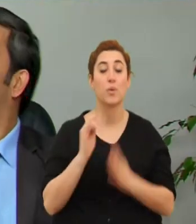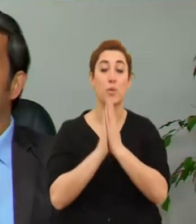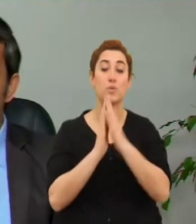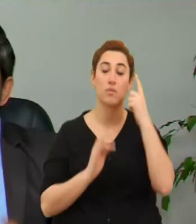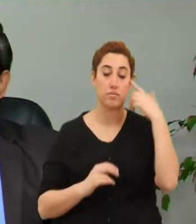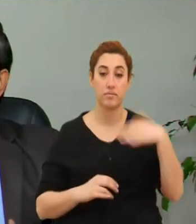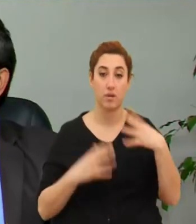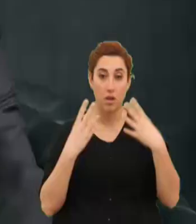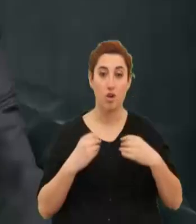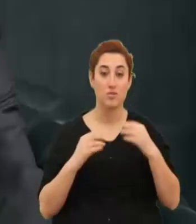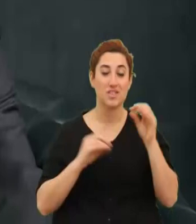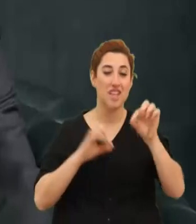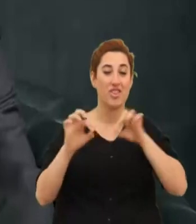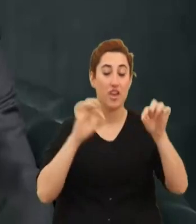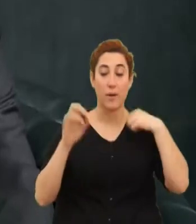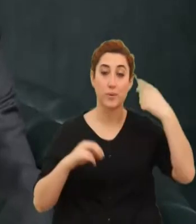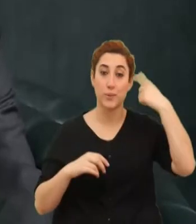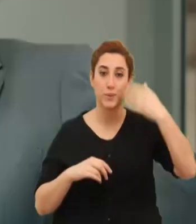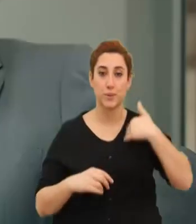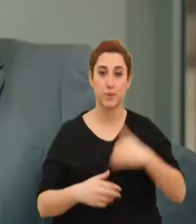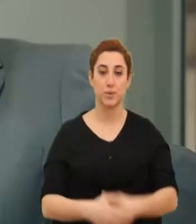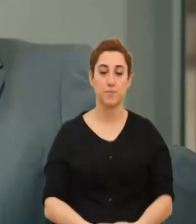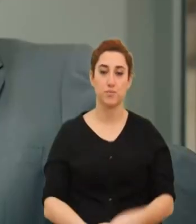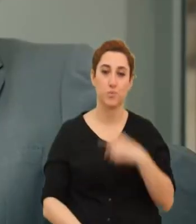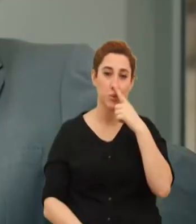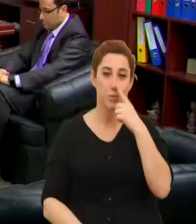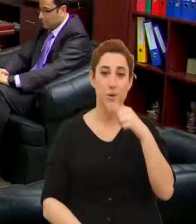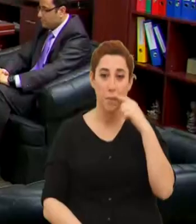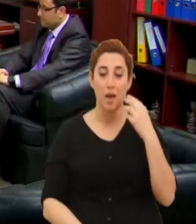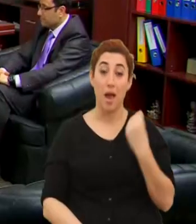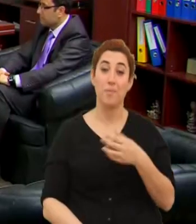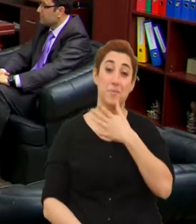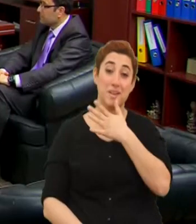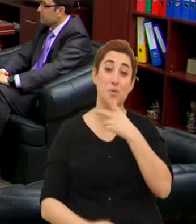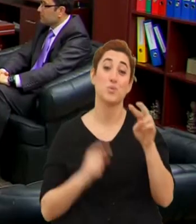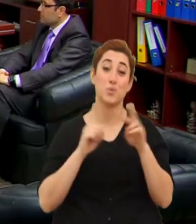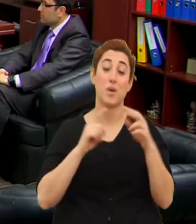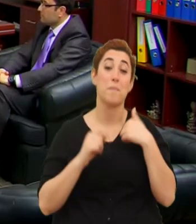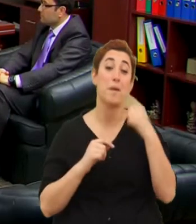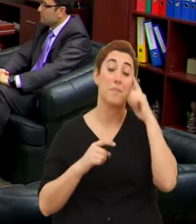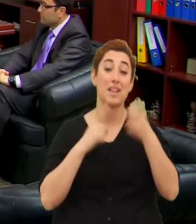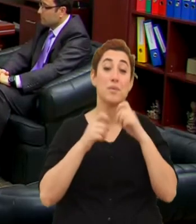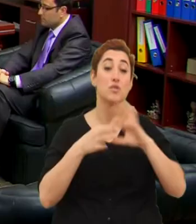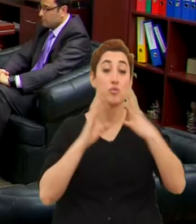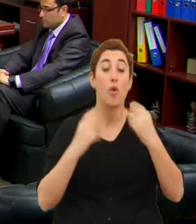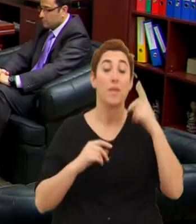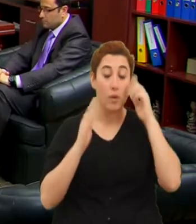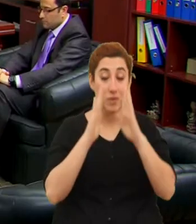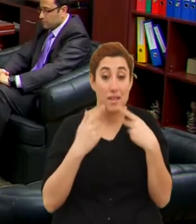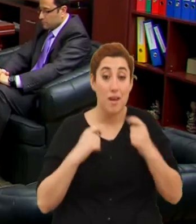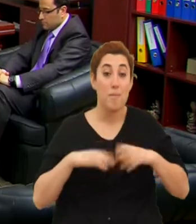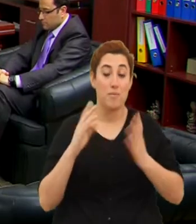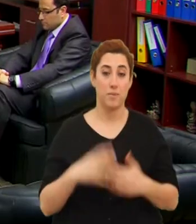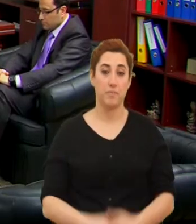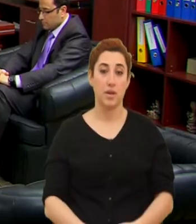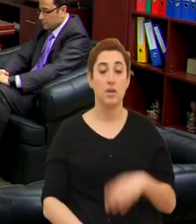özür dilerim, dalmışım. Satranççıları düşünüyordum. Müdür bey... Ama biliyorsun Nurhan, ben bilmece çözülmeden konsantre